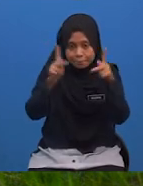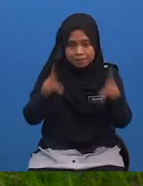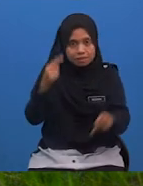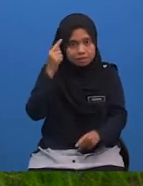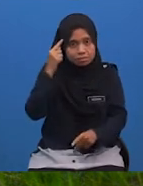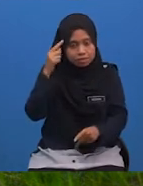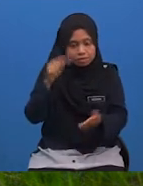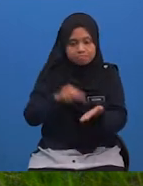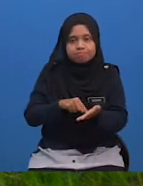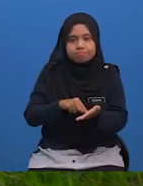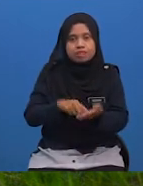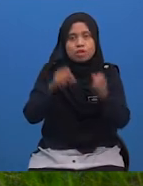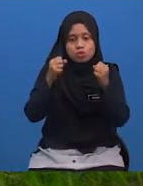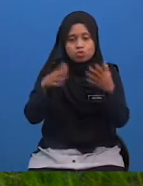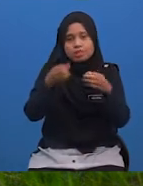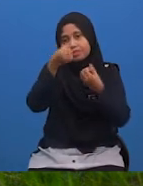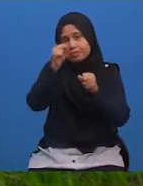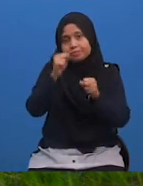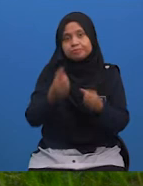ini. Sudah bersedia?